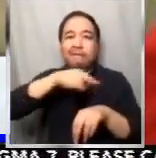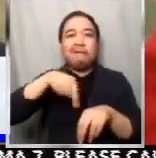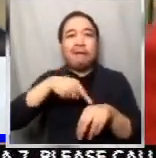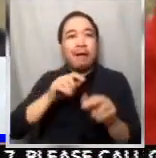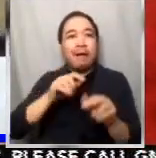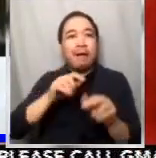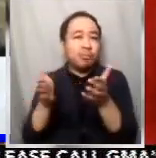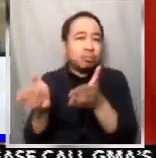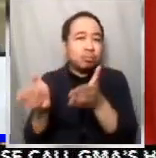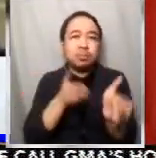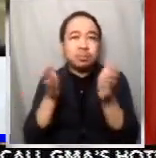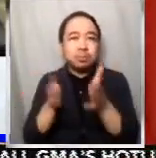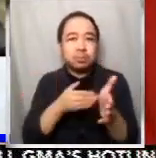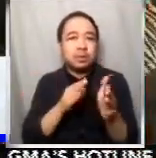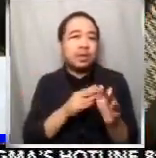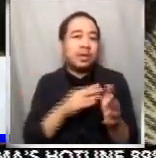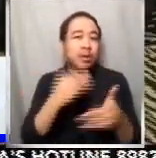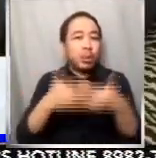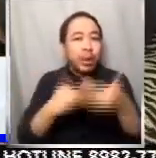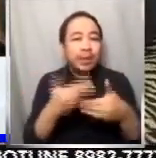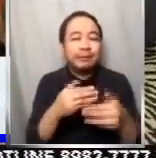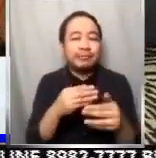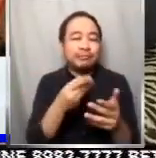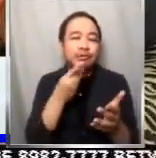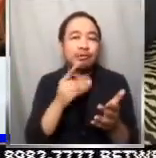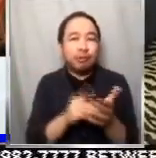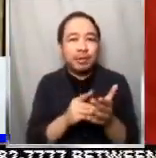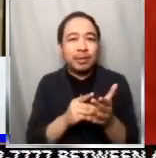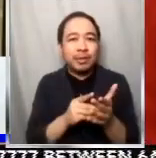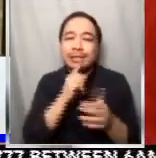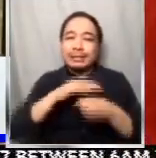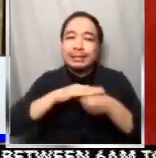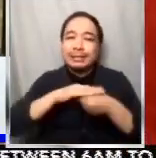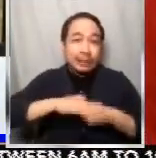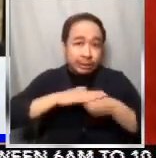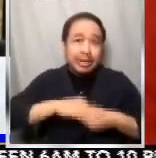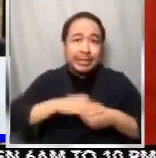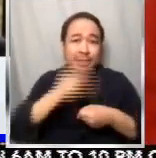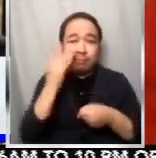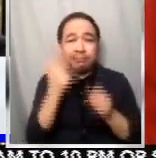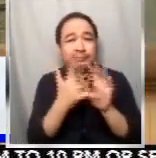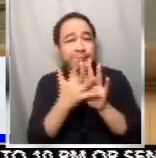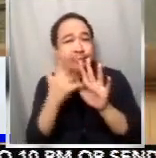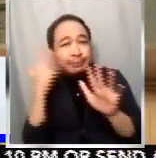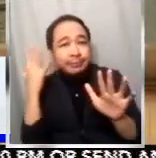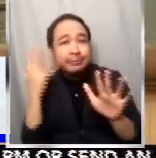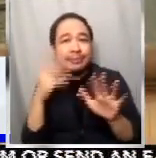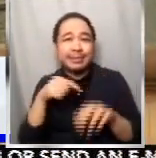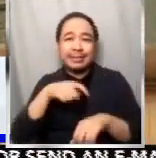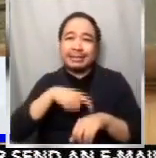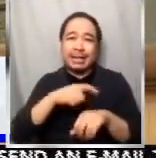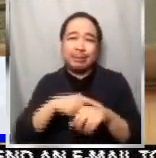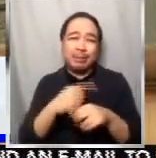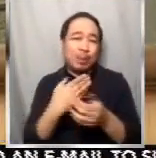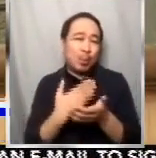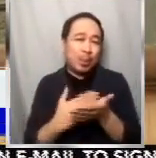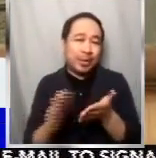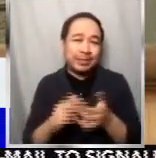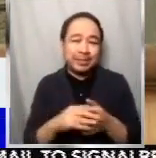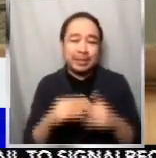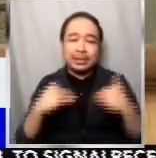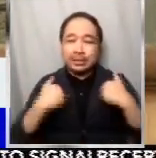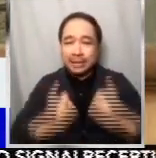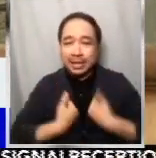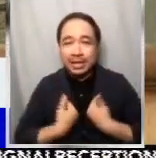Nakaka-stress kasi pila-pila. Tapos yung naaksaya yung oras. Nakakapagod po dahil marami ka